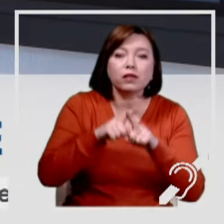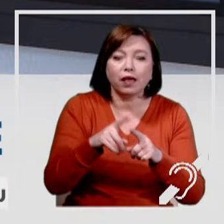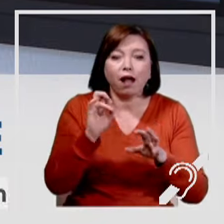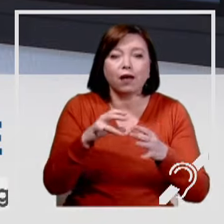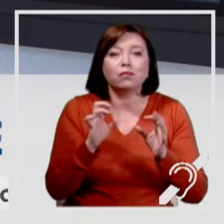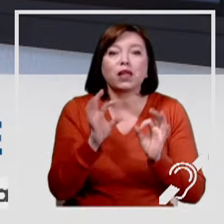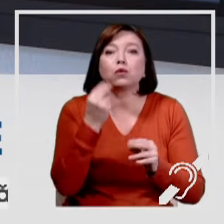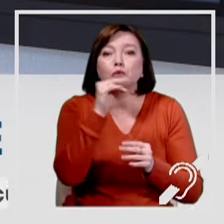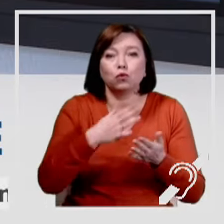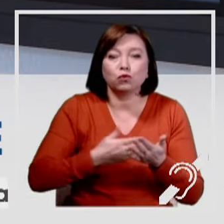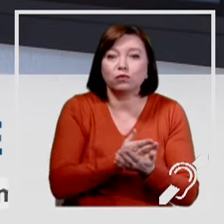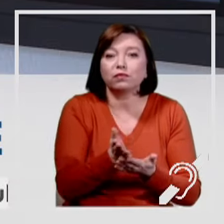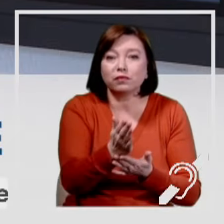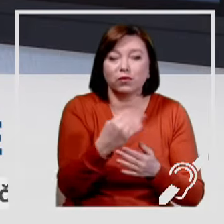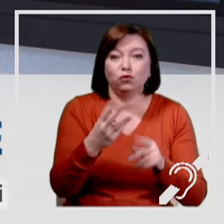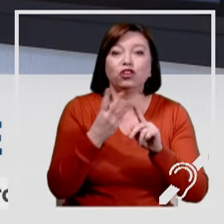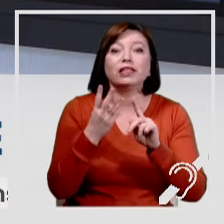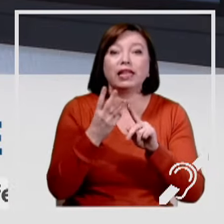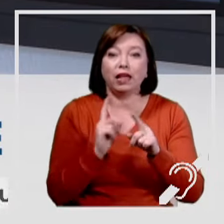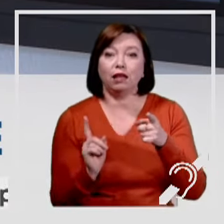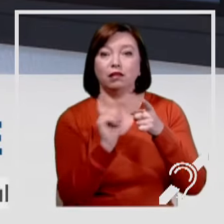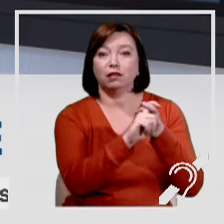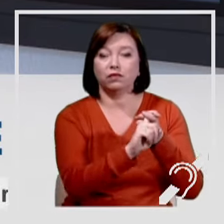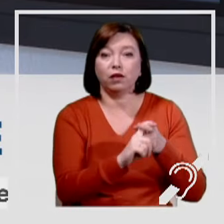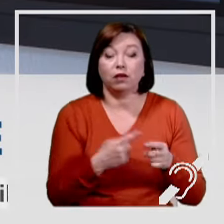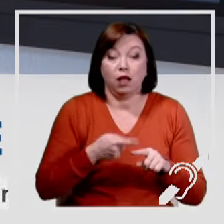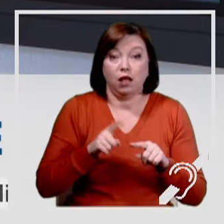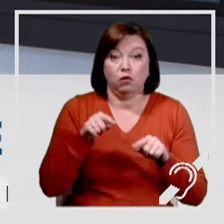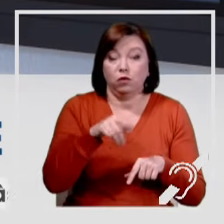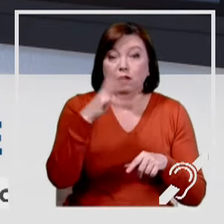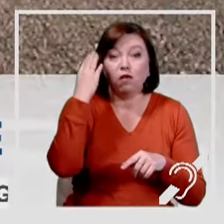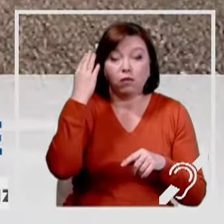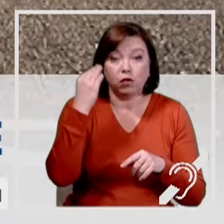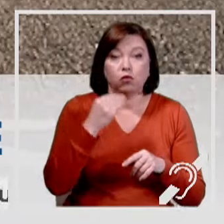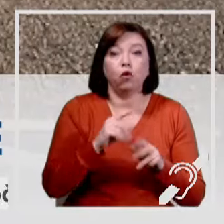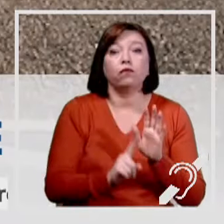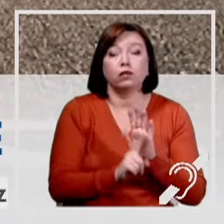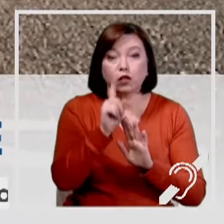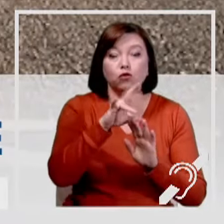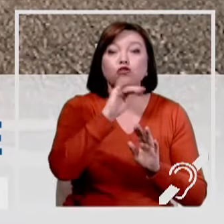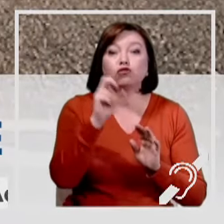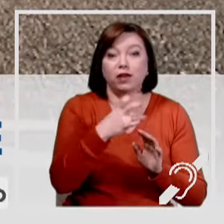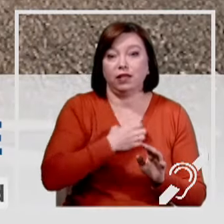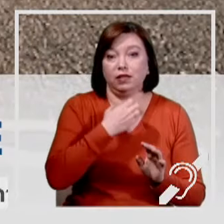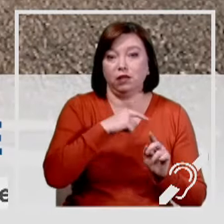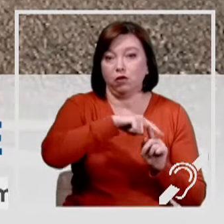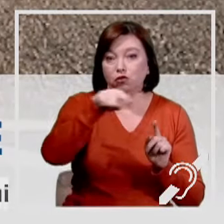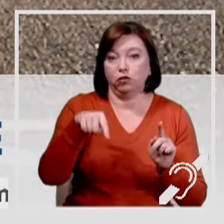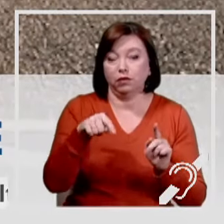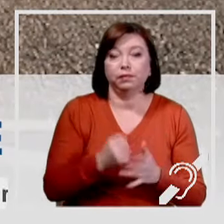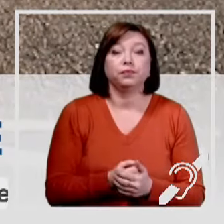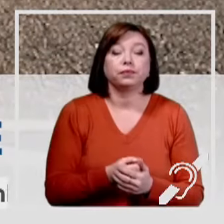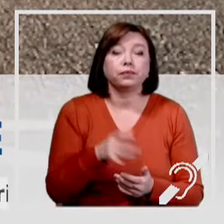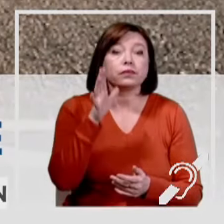geografia exactă pentru al treilea interconexiune care la Chișinău, în Moldova, va intra la Strășeni. Orizontul